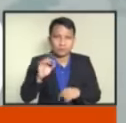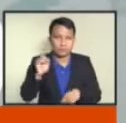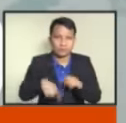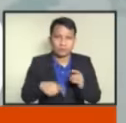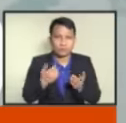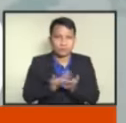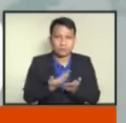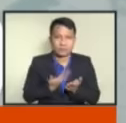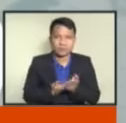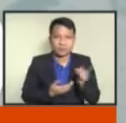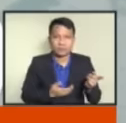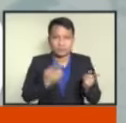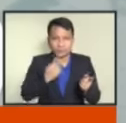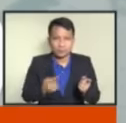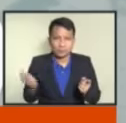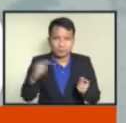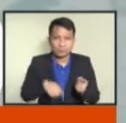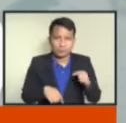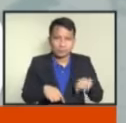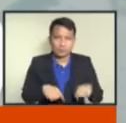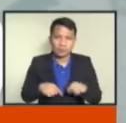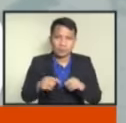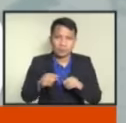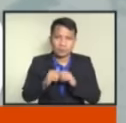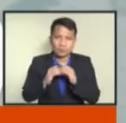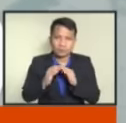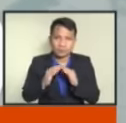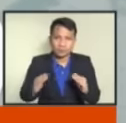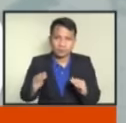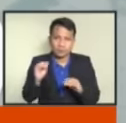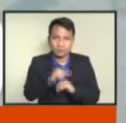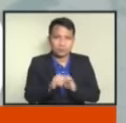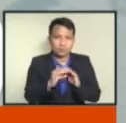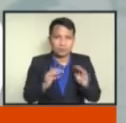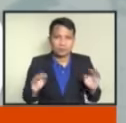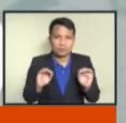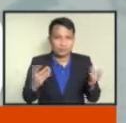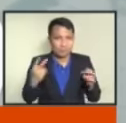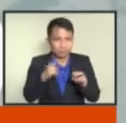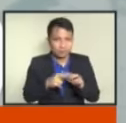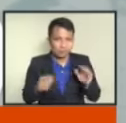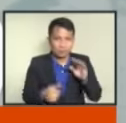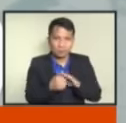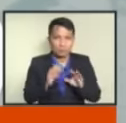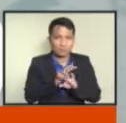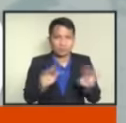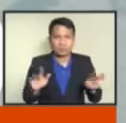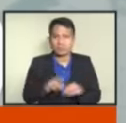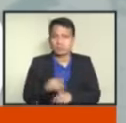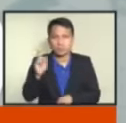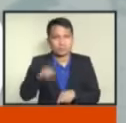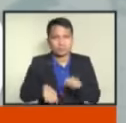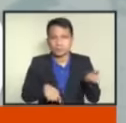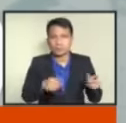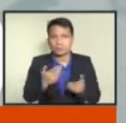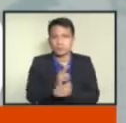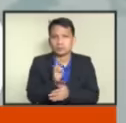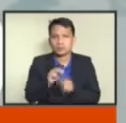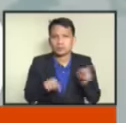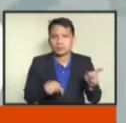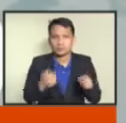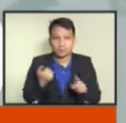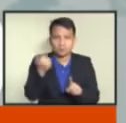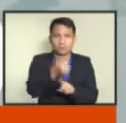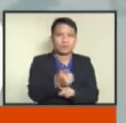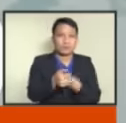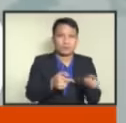gamitin ebidensya yun. Akala ko, sinugod mo sa mismong pamamahay ninyo. Wala nung pagdating po. Mo, inabutan mo. Pero wala po. Hindi pwedeng gamitin ebidensya yun, ma'am, yung